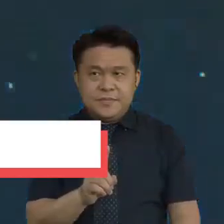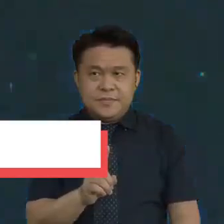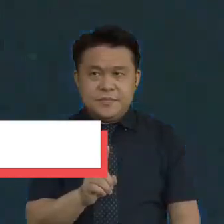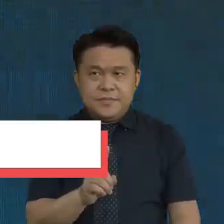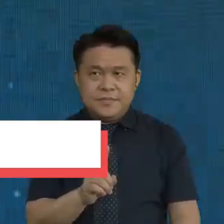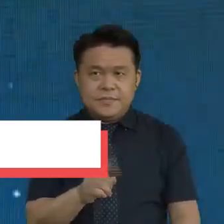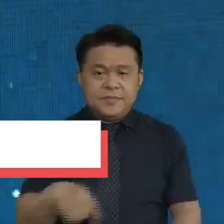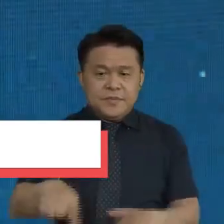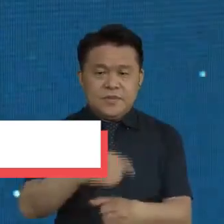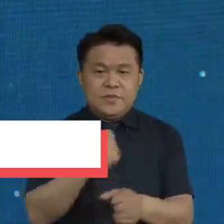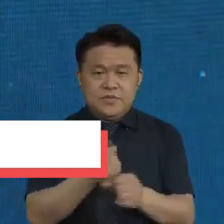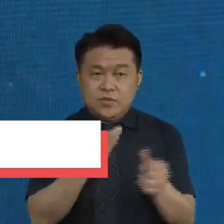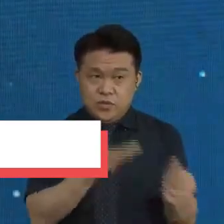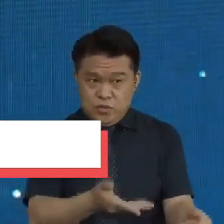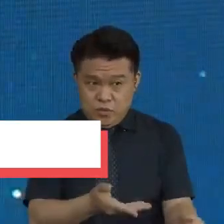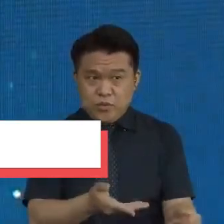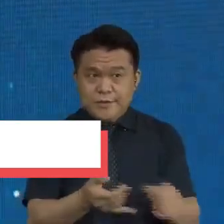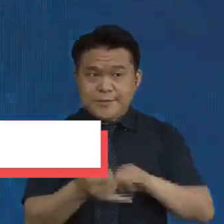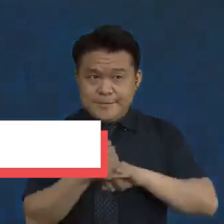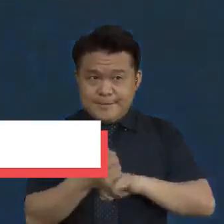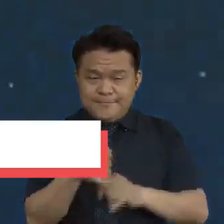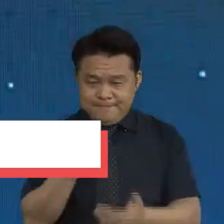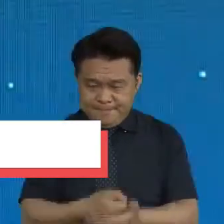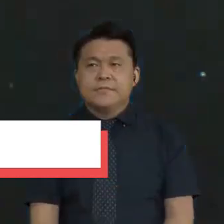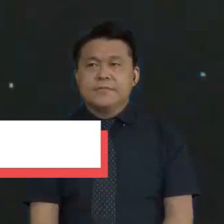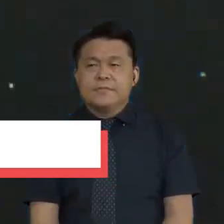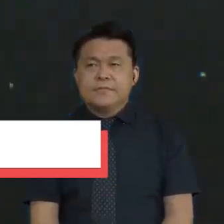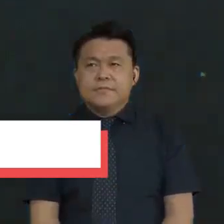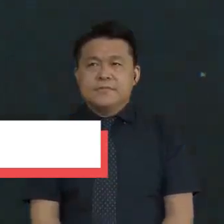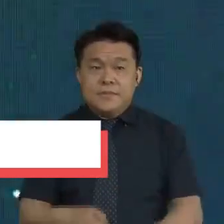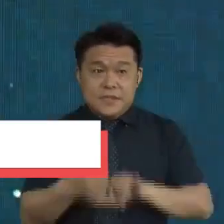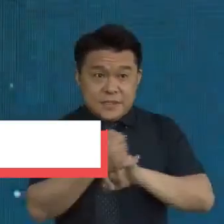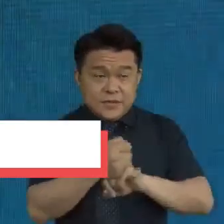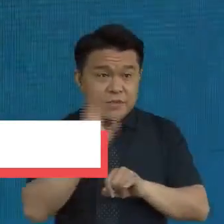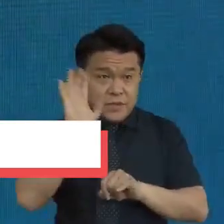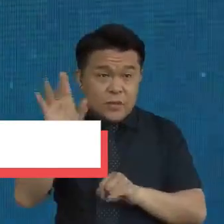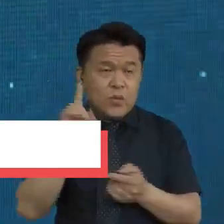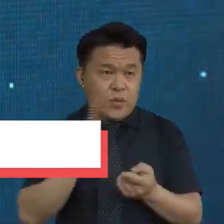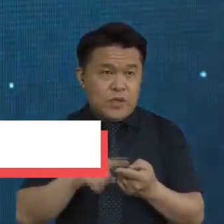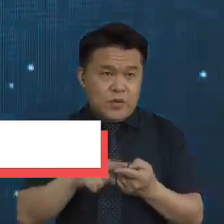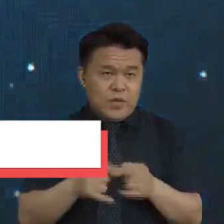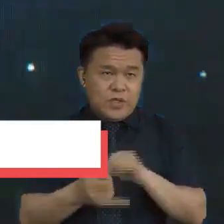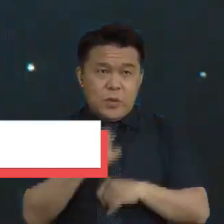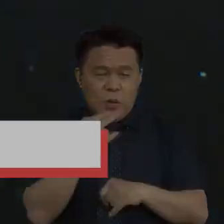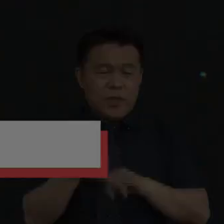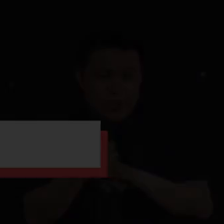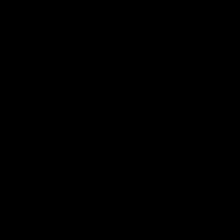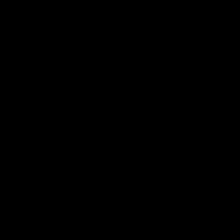직무 환경을 만들어 드리겠다고 결심을 했고요. 그 약속은 지켜질 겁니다.